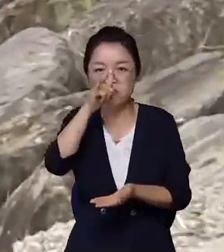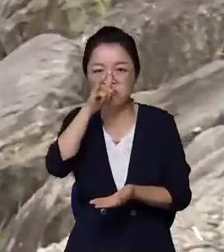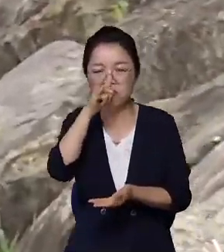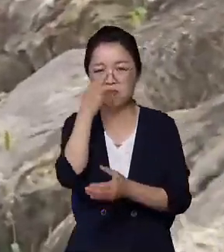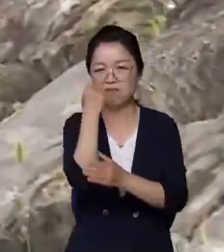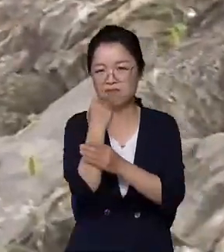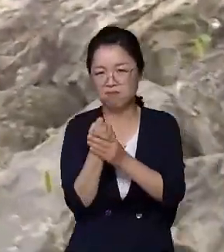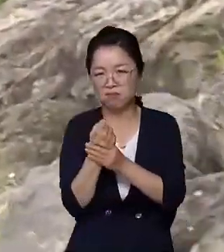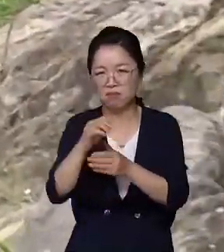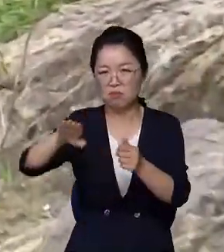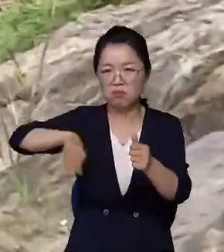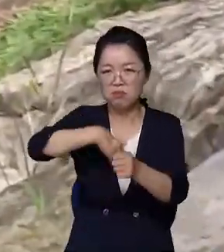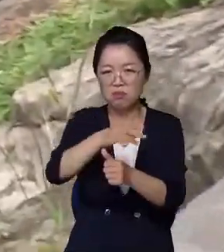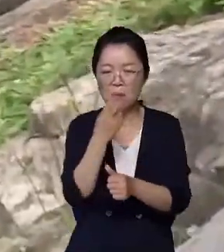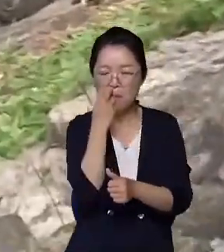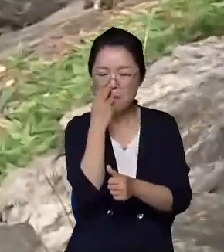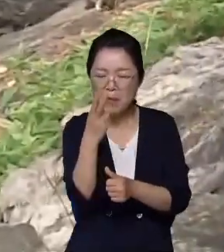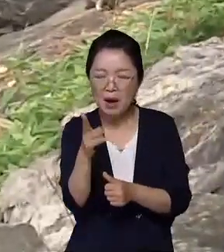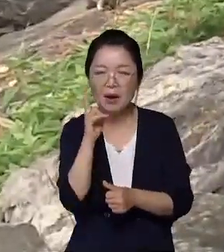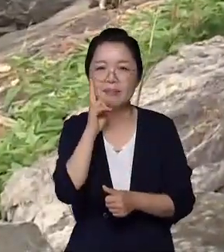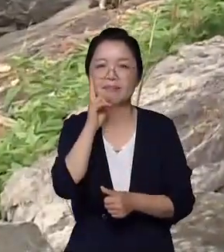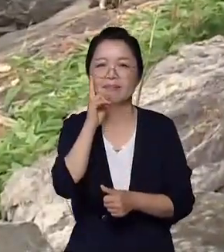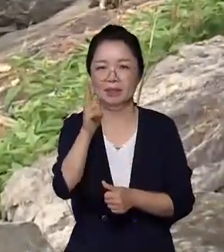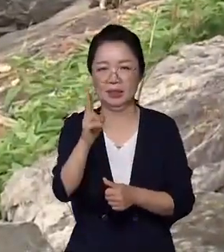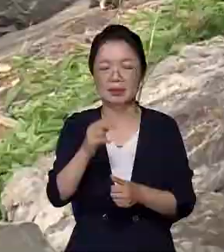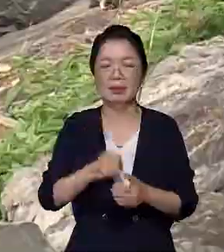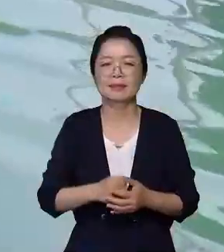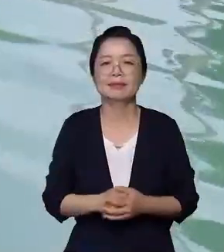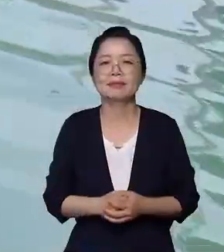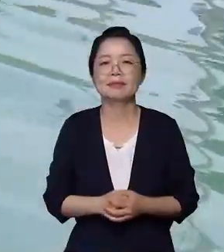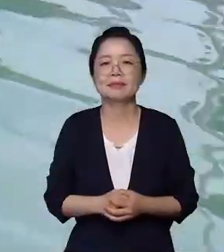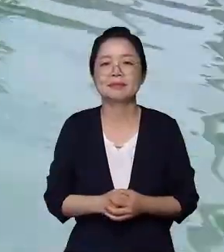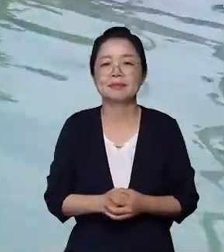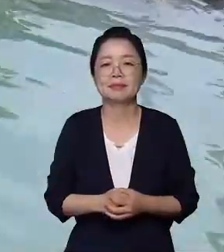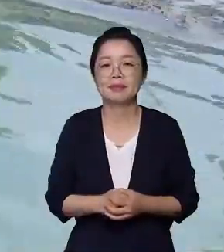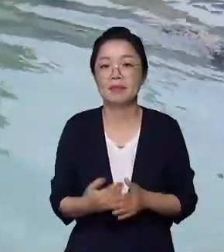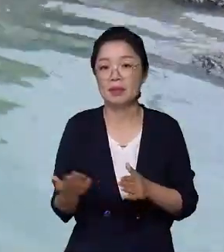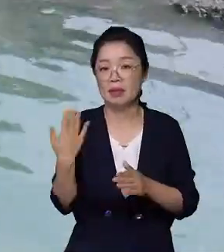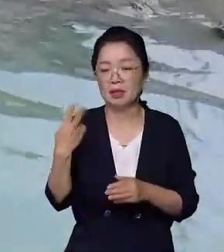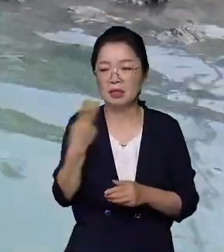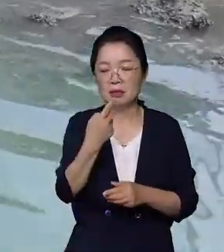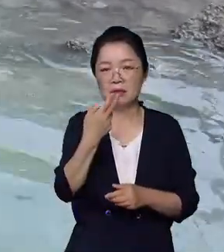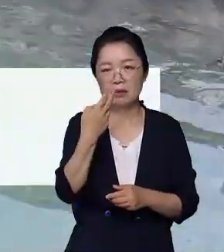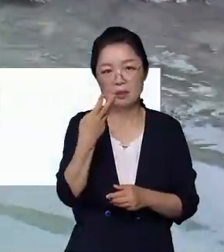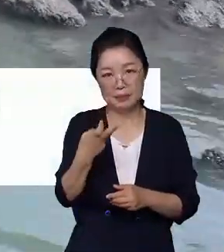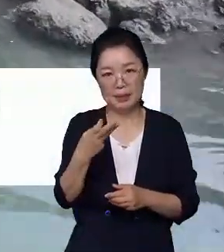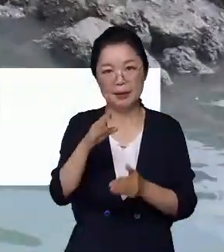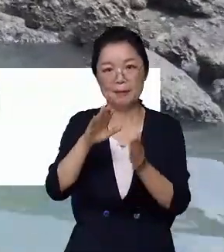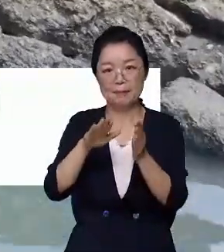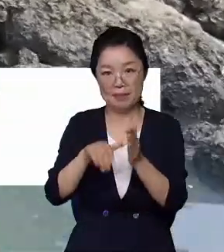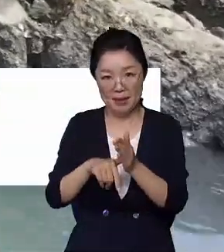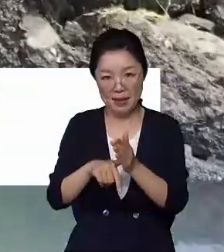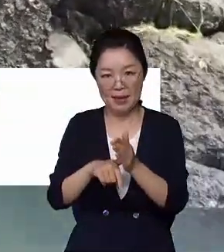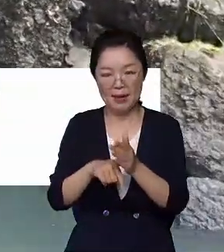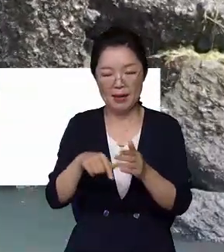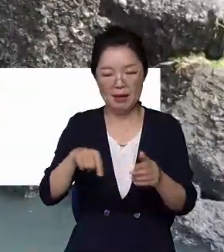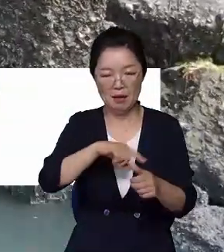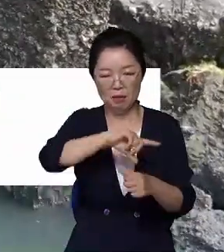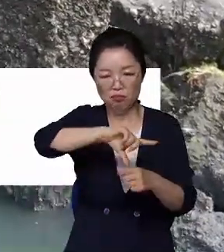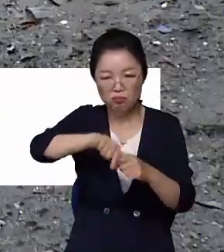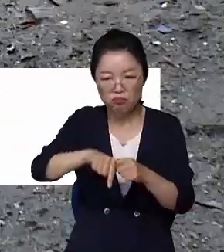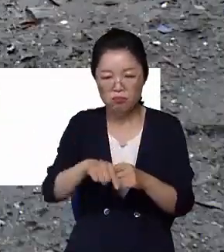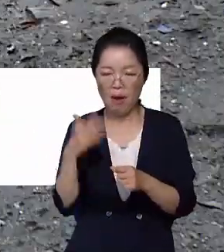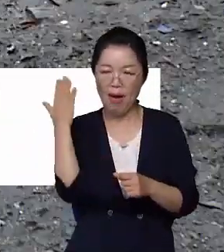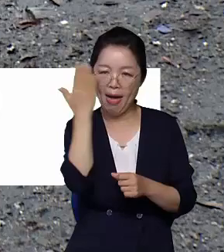썩으면서 이일 때는 심한 악취까지 진동을 하고 있습니다. 지난 2013년 미국 FDA 점검단이